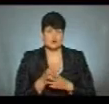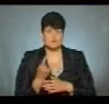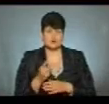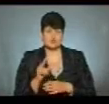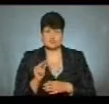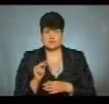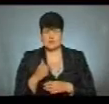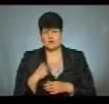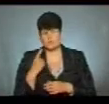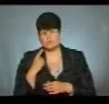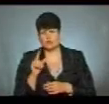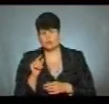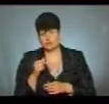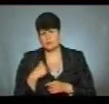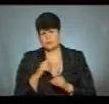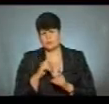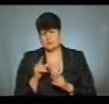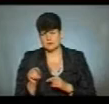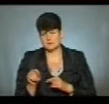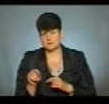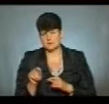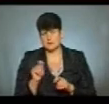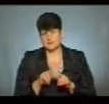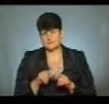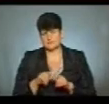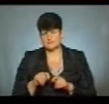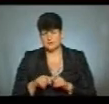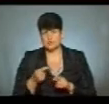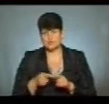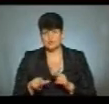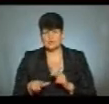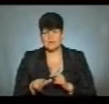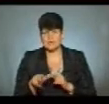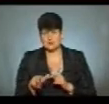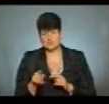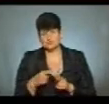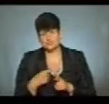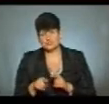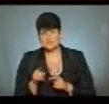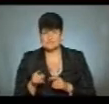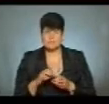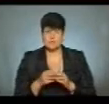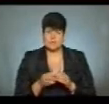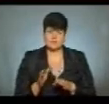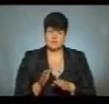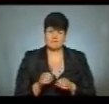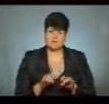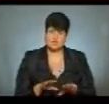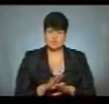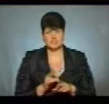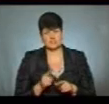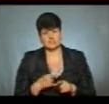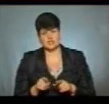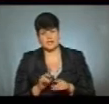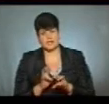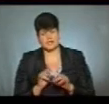думаю, з понеділка ми вийдемо і проревізуємо цю ділянку, чи ці проблеми ліквідовані, чи ні. Але я рахую, що